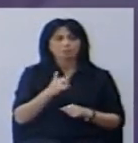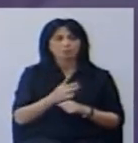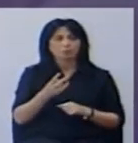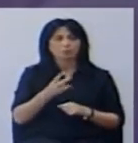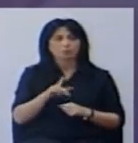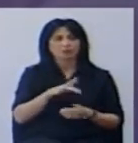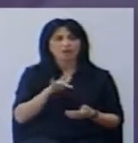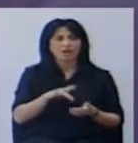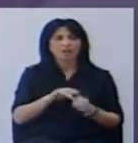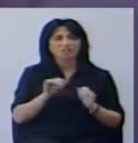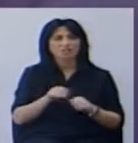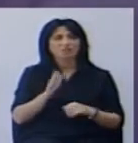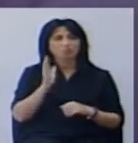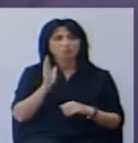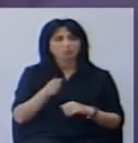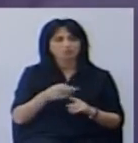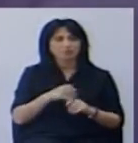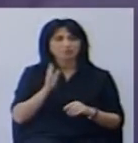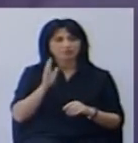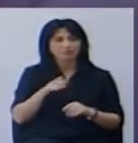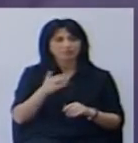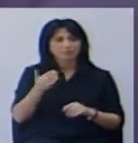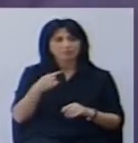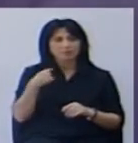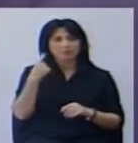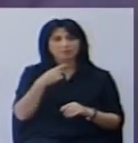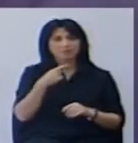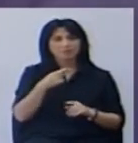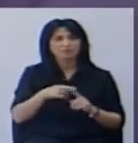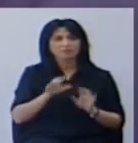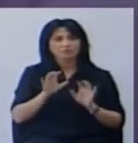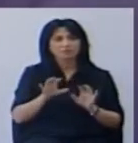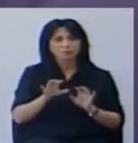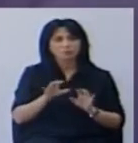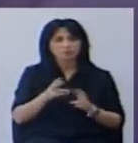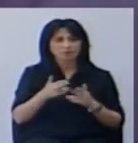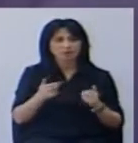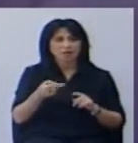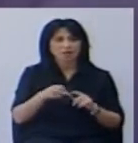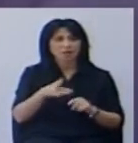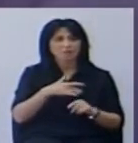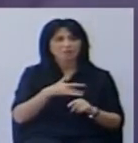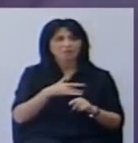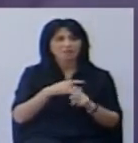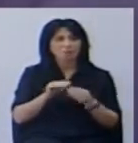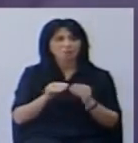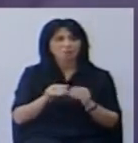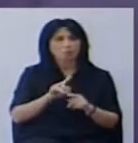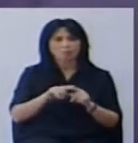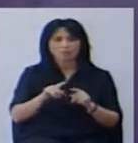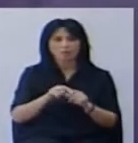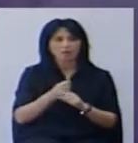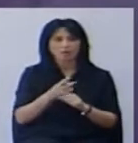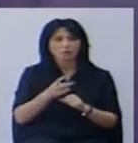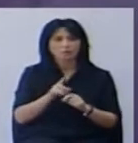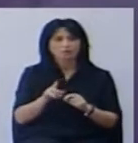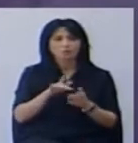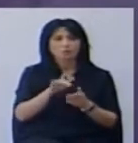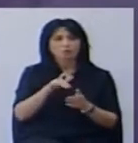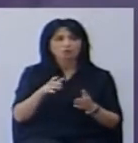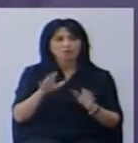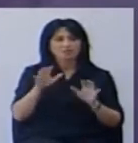იქნება, თუ ქალაქს საშუალება ექნება და მე თუ ვიქნები მათი მაჟორიტარი, ვიზრუნებ დიახ აი ამ ტიპის პრობლემების მოგვარებაზე, რათა